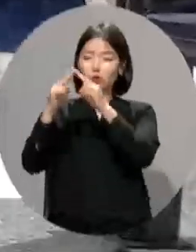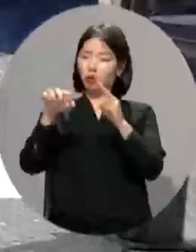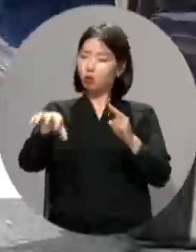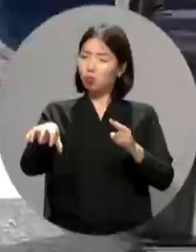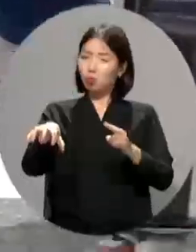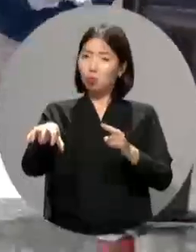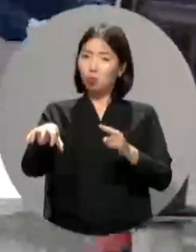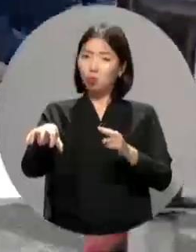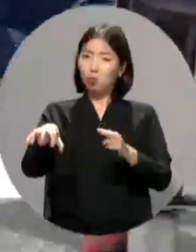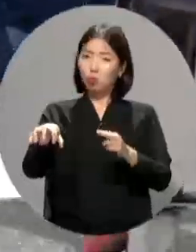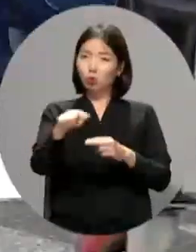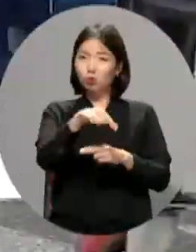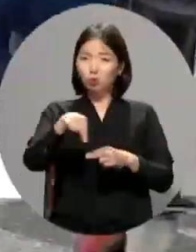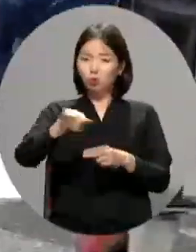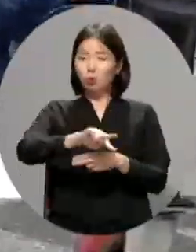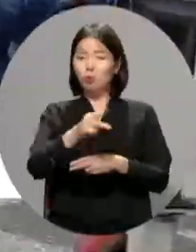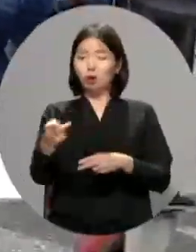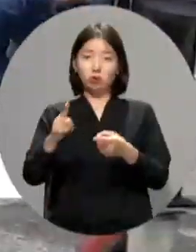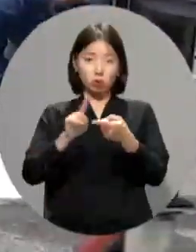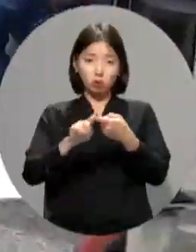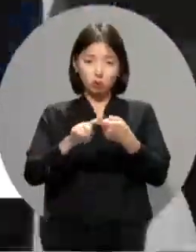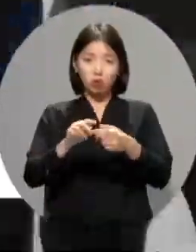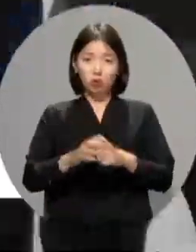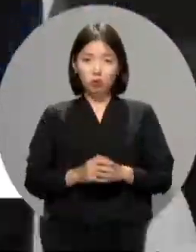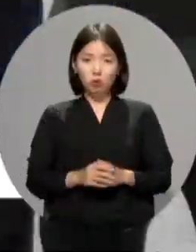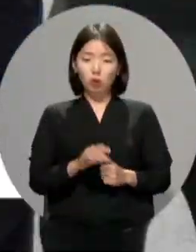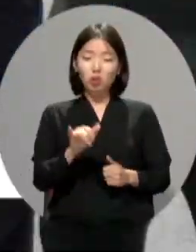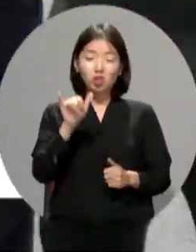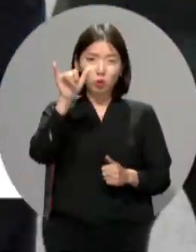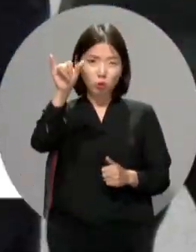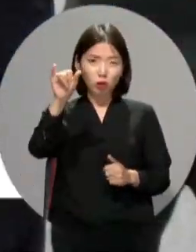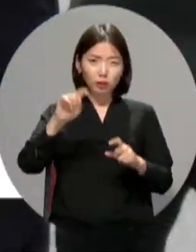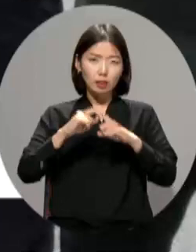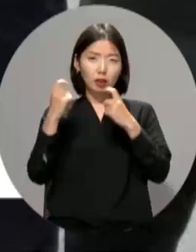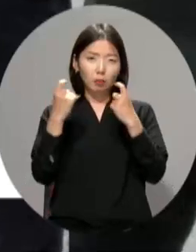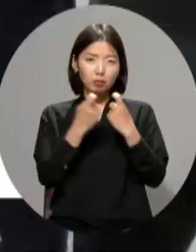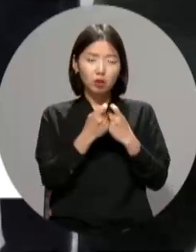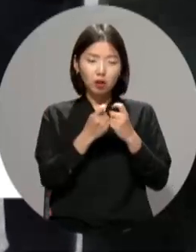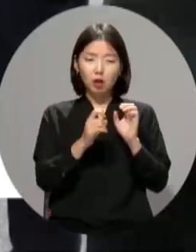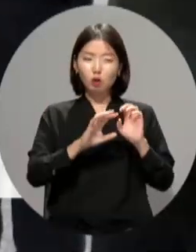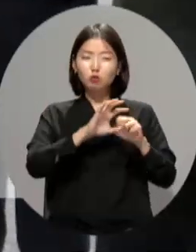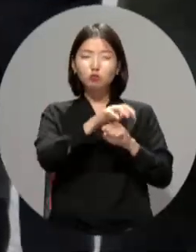위치가 신공항 편입부지로 바뀐 것을 두고 신공항은